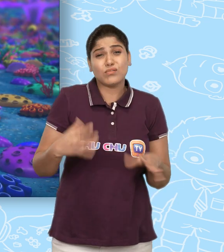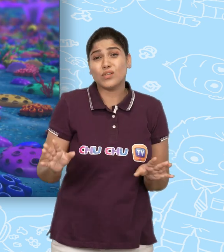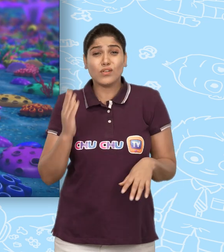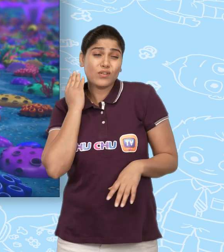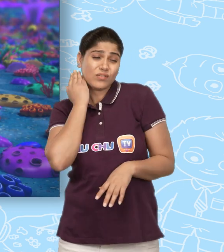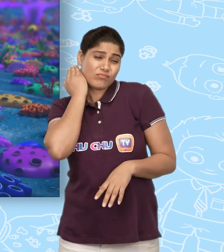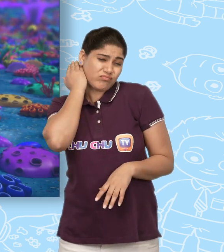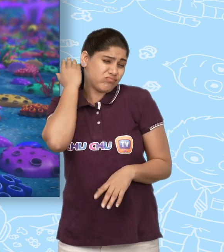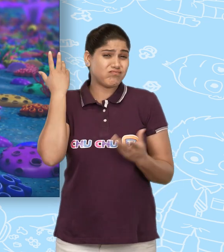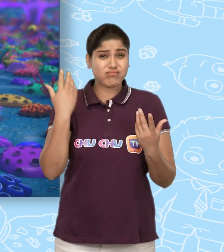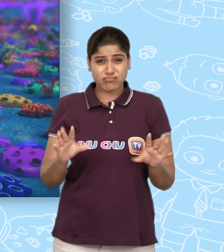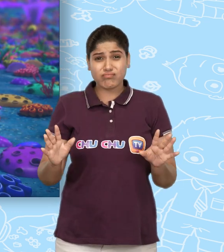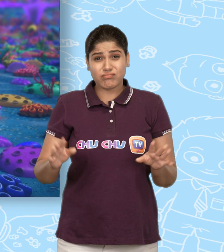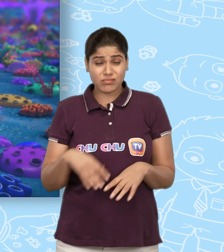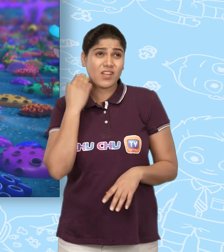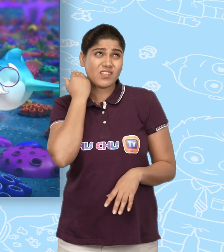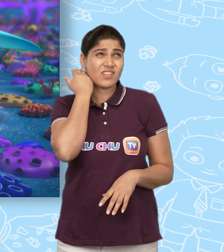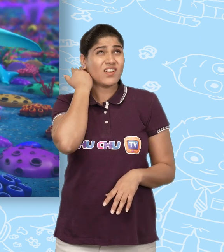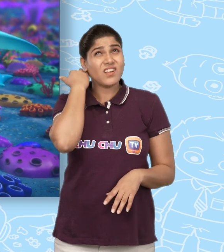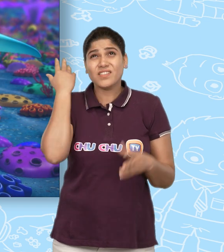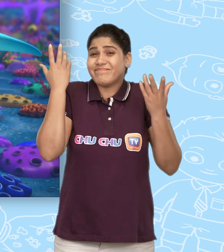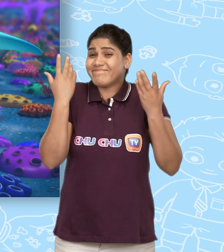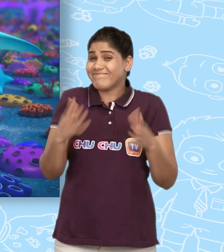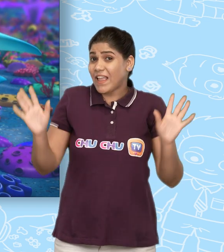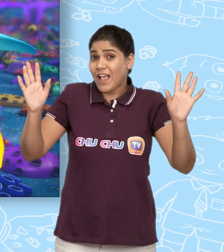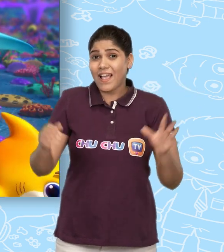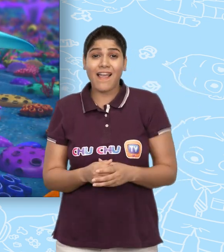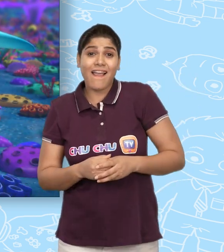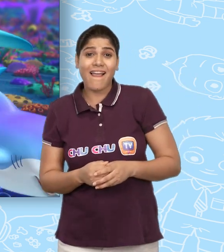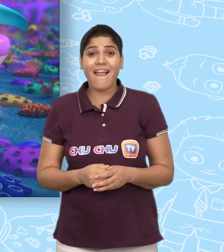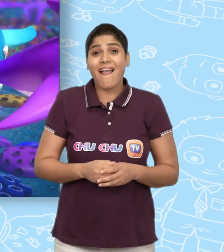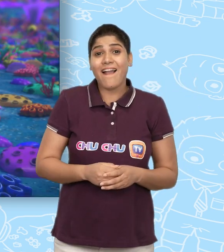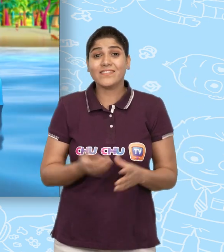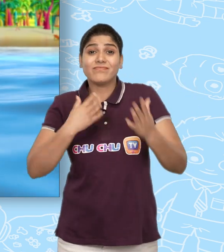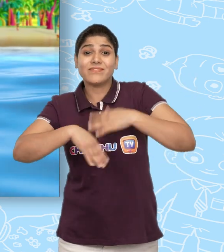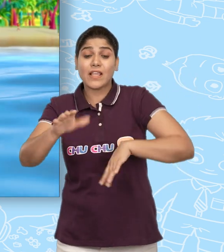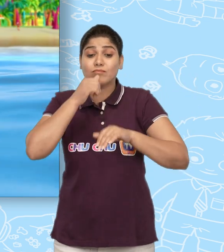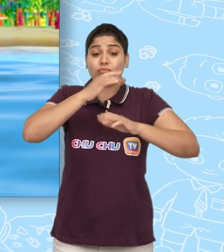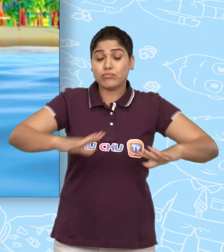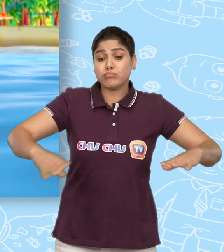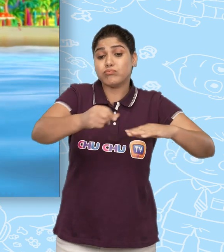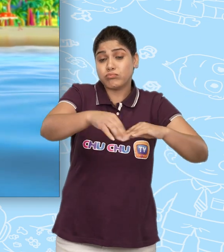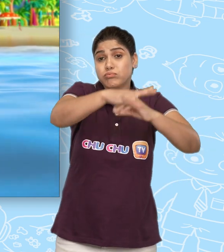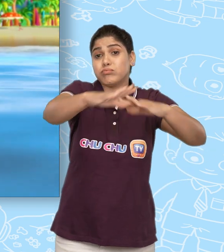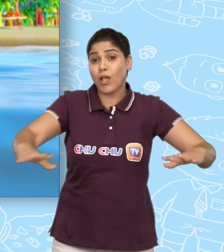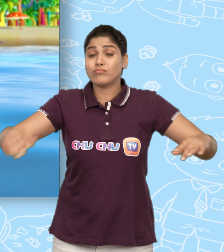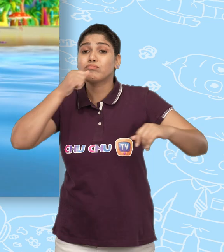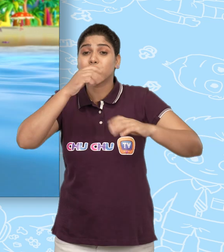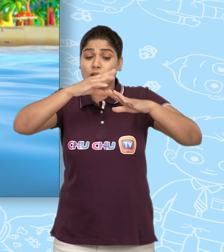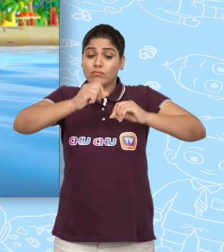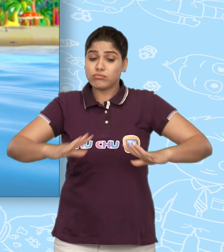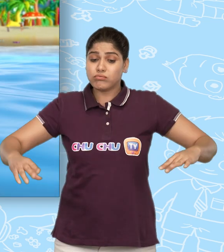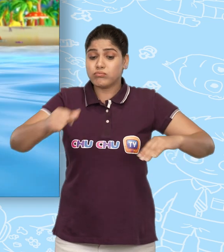Whoever bored do do do do do do, whoever bored do do do do do do, whoever bored. वो गए बीच do do do do do